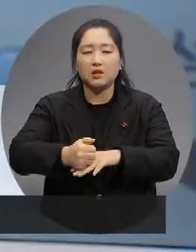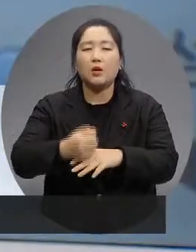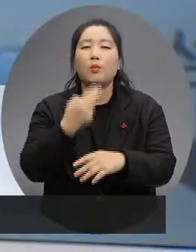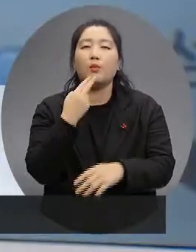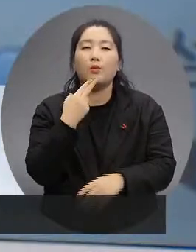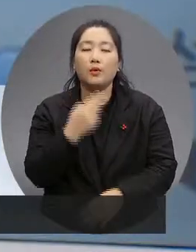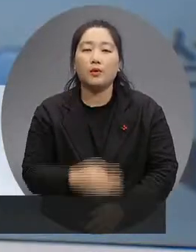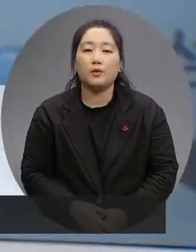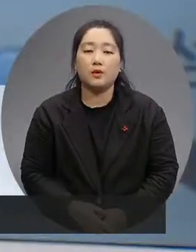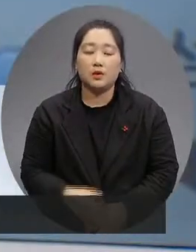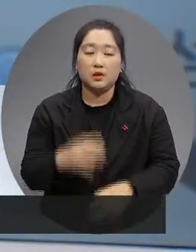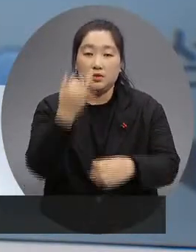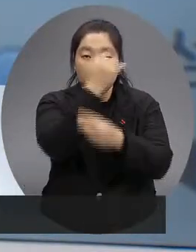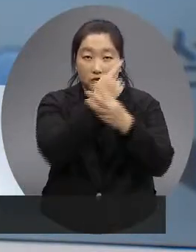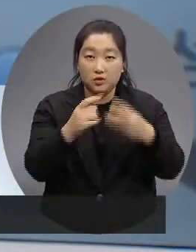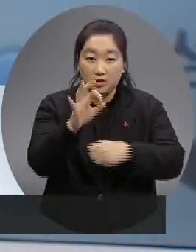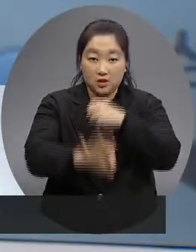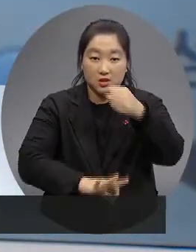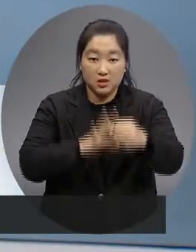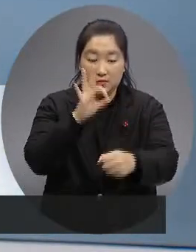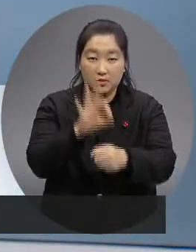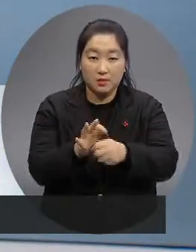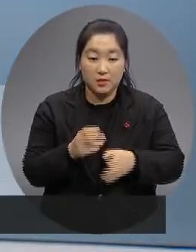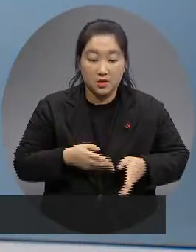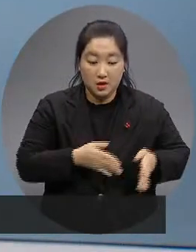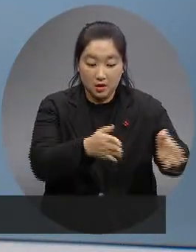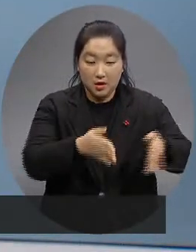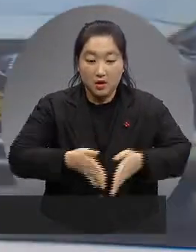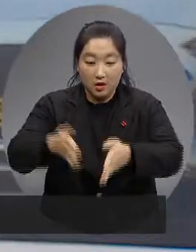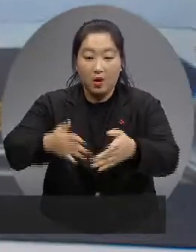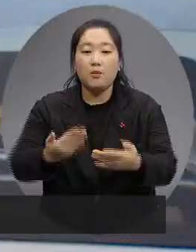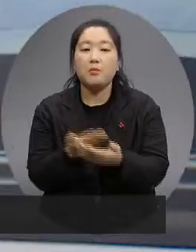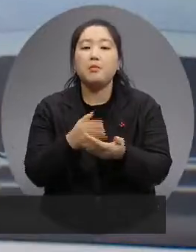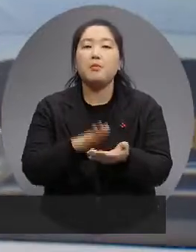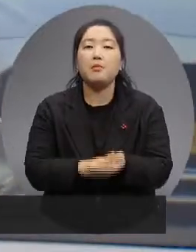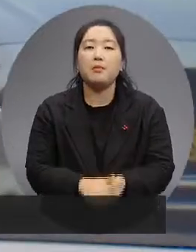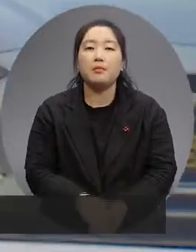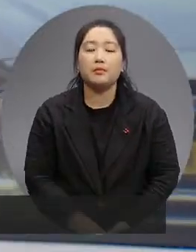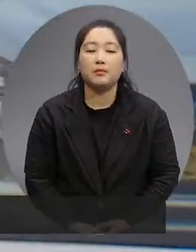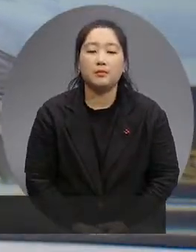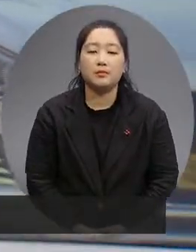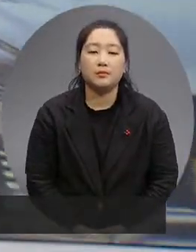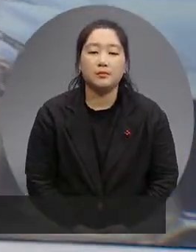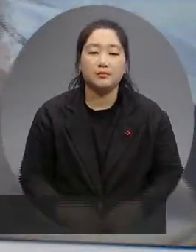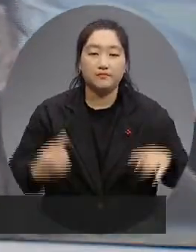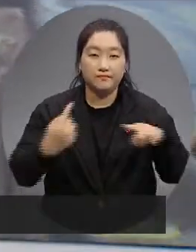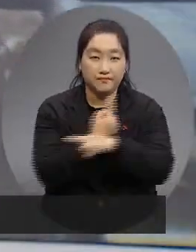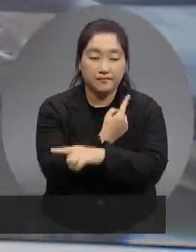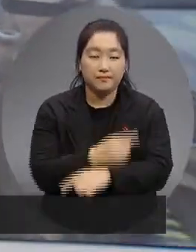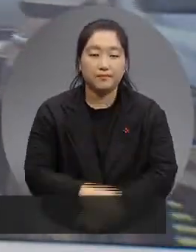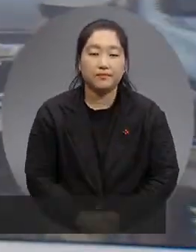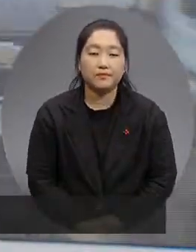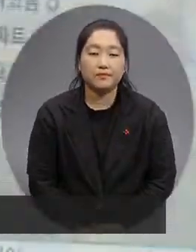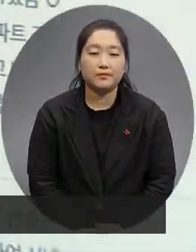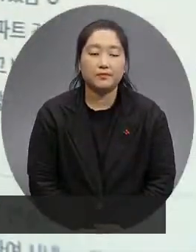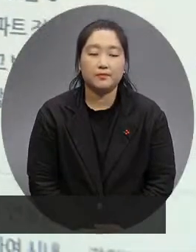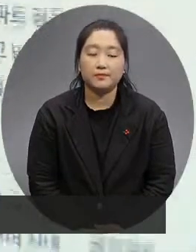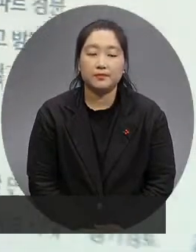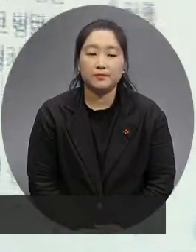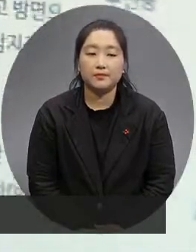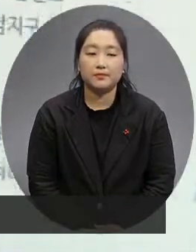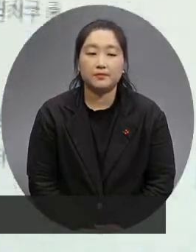충주시가 10년 만에 시내버스 노선을 개편하기로 했습니다. 이승준 기자가 보도합니다.